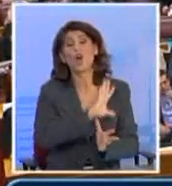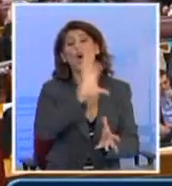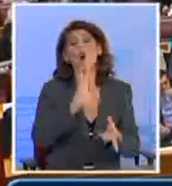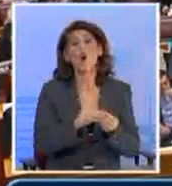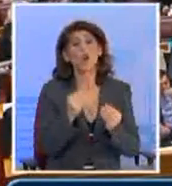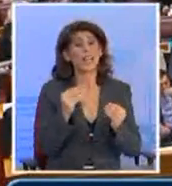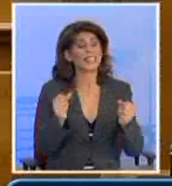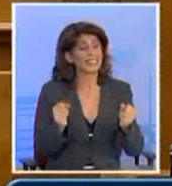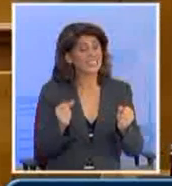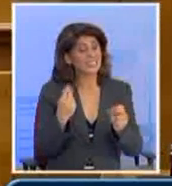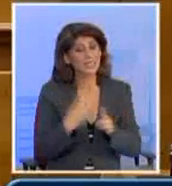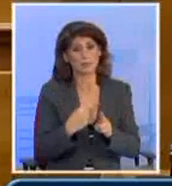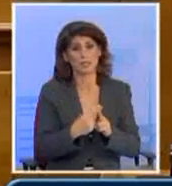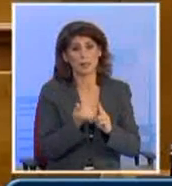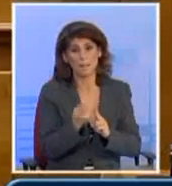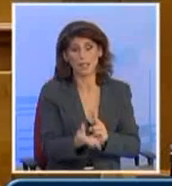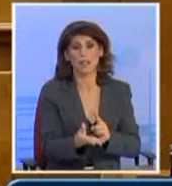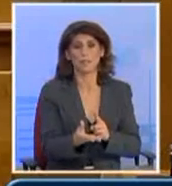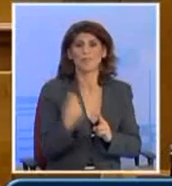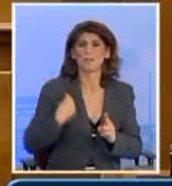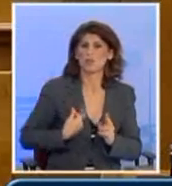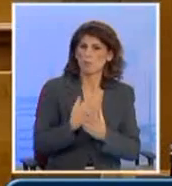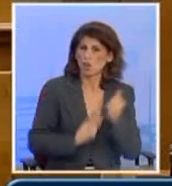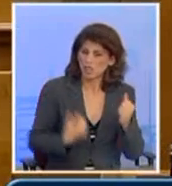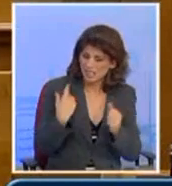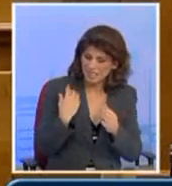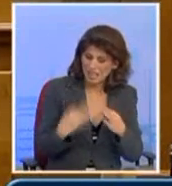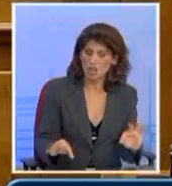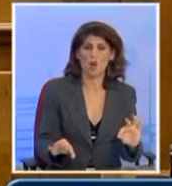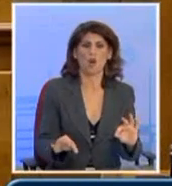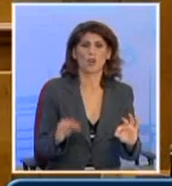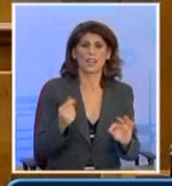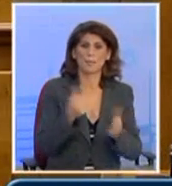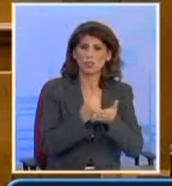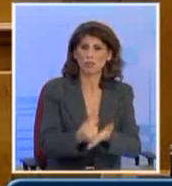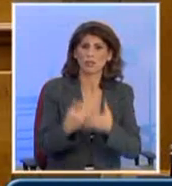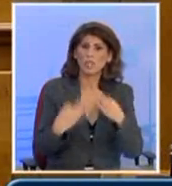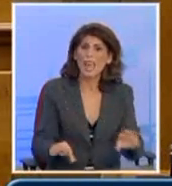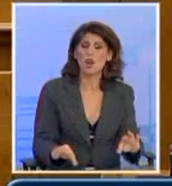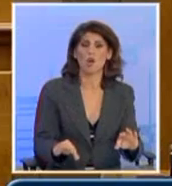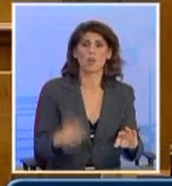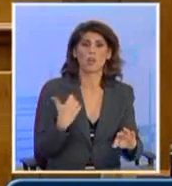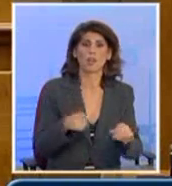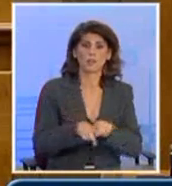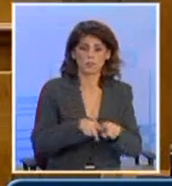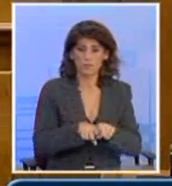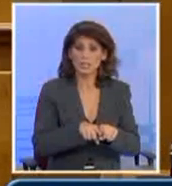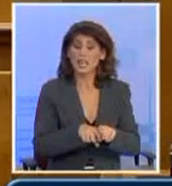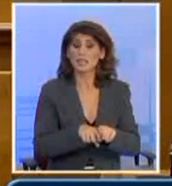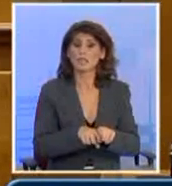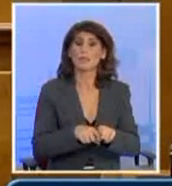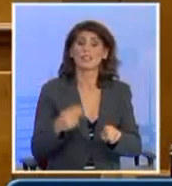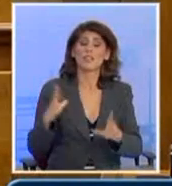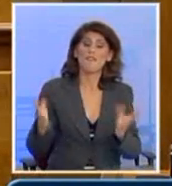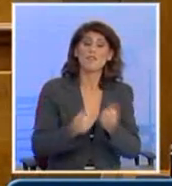κρίσιμα μεγέθη, δημοσιονομικό κενό, χρηματοδοτικό κενό, προσδιορίζονται σε σχέση με την βιωσιμότητα του δημοσίου